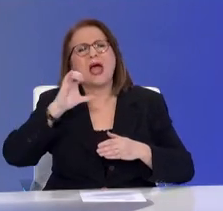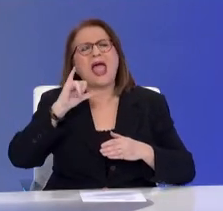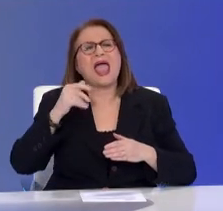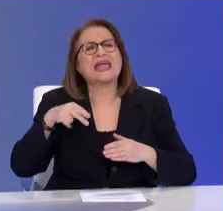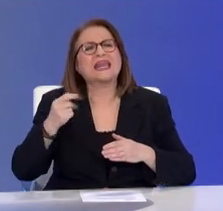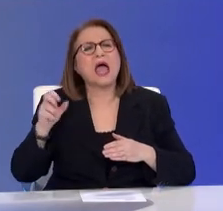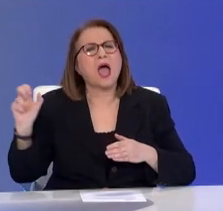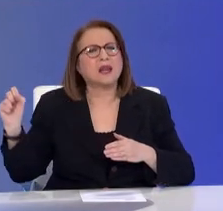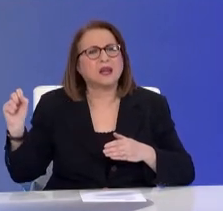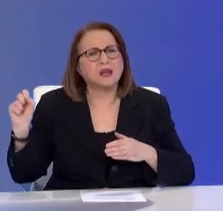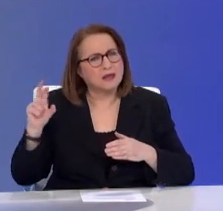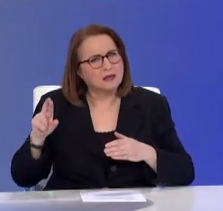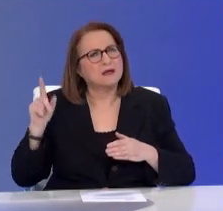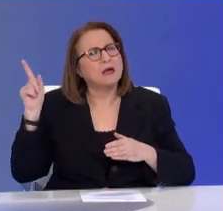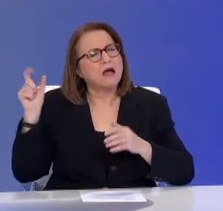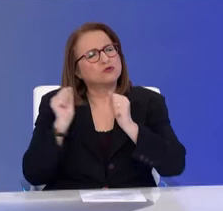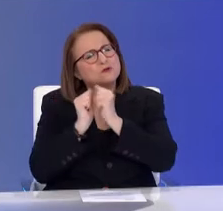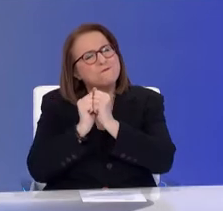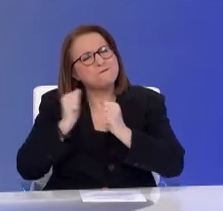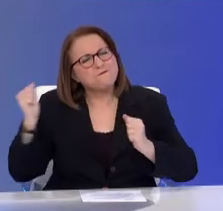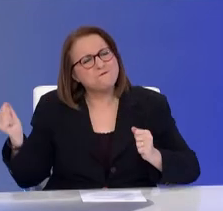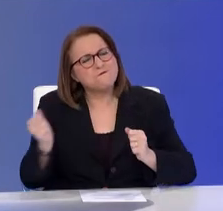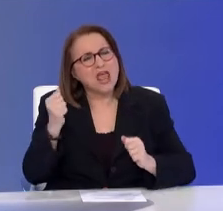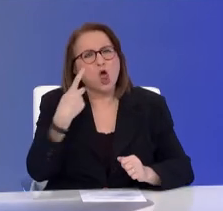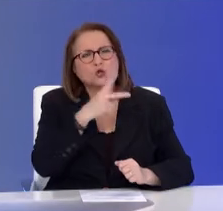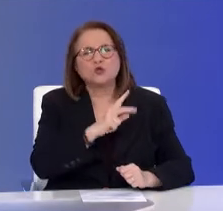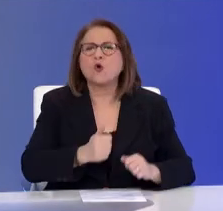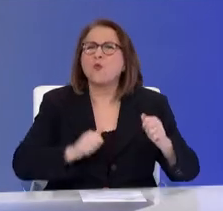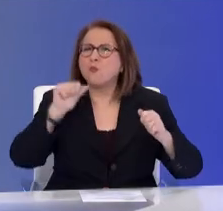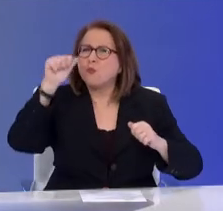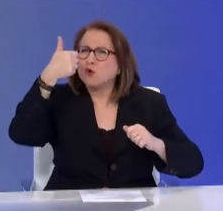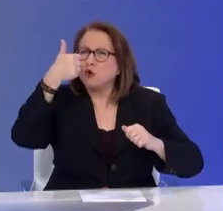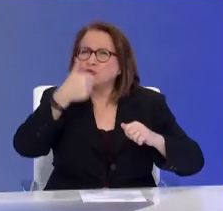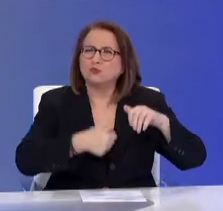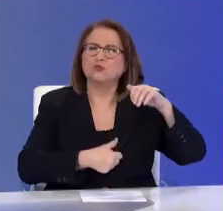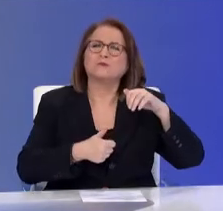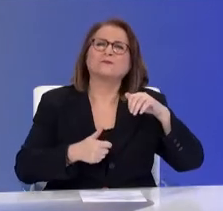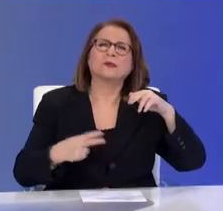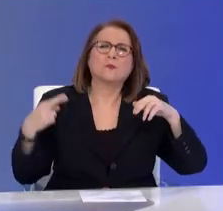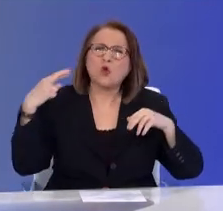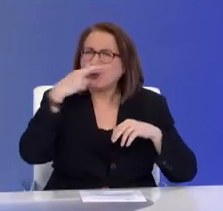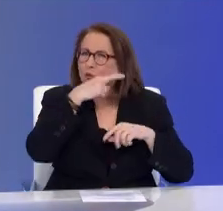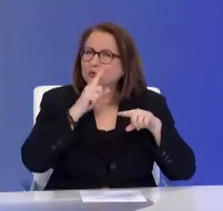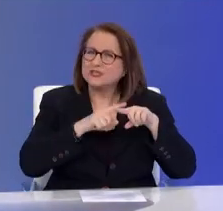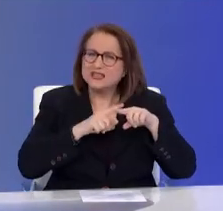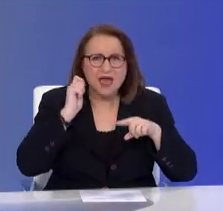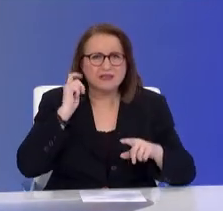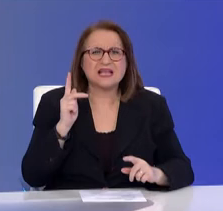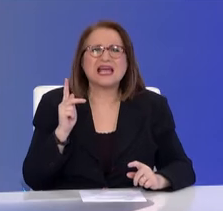φίλος του Ιωάννη Καποδίστρια, γνωστός φιλέλληνας. Θέλω να